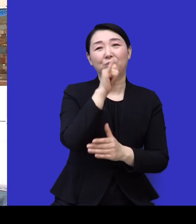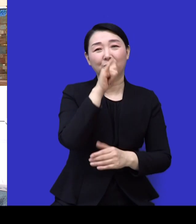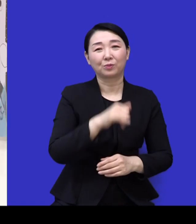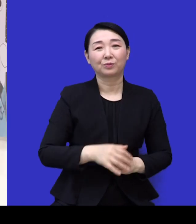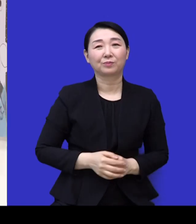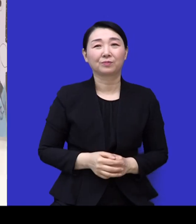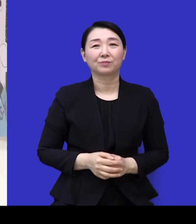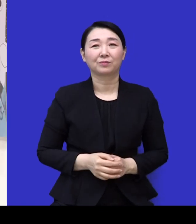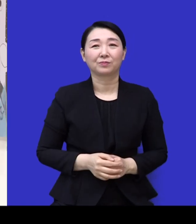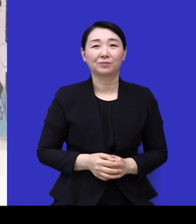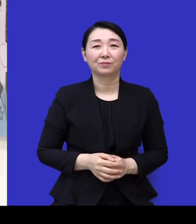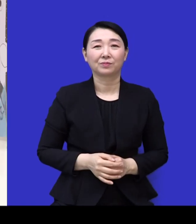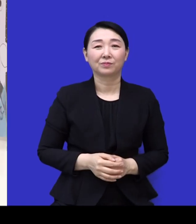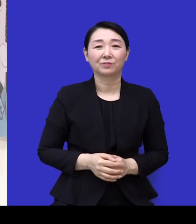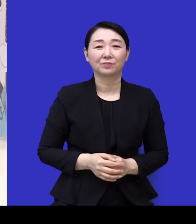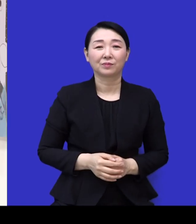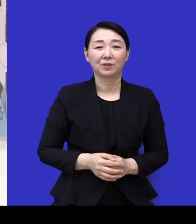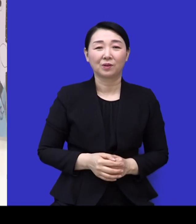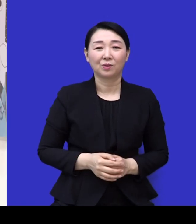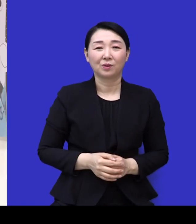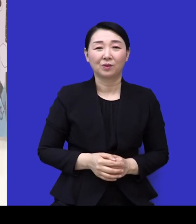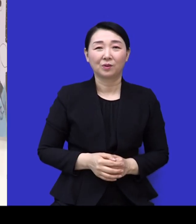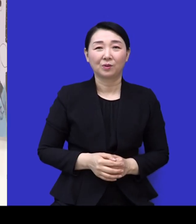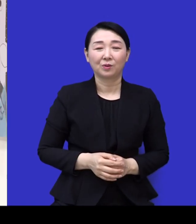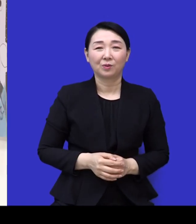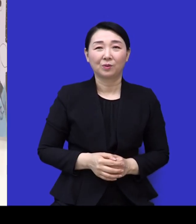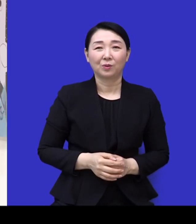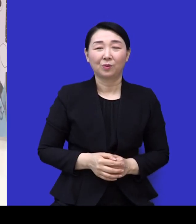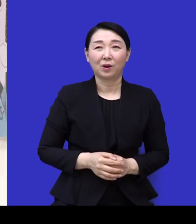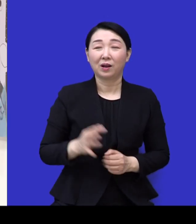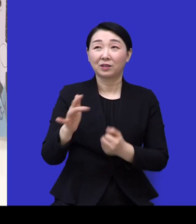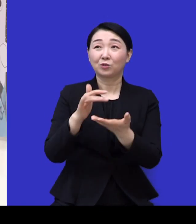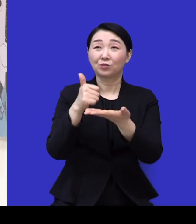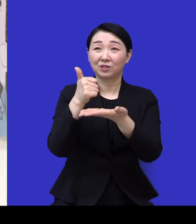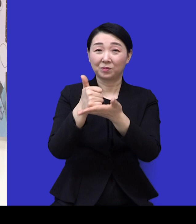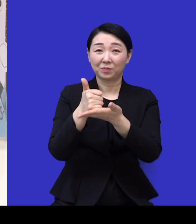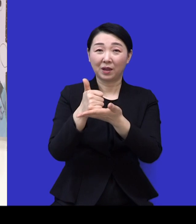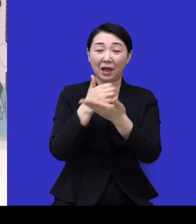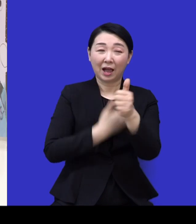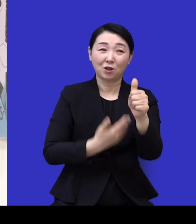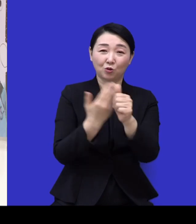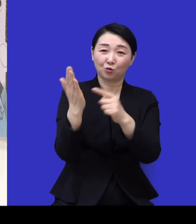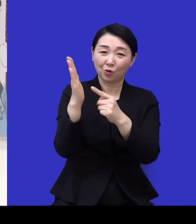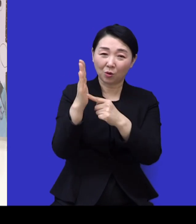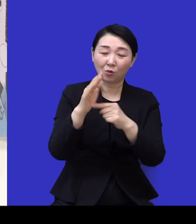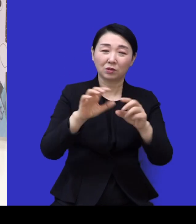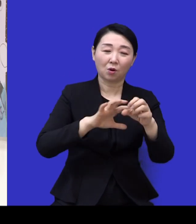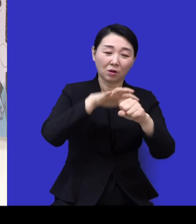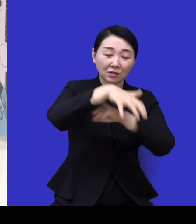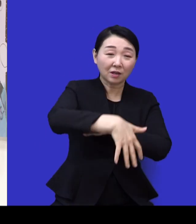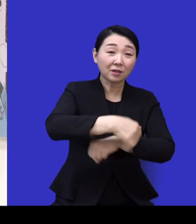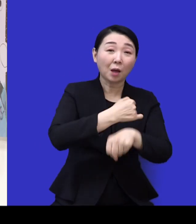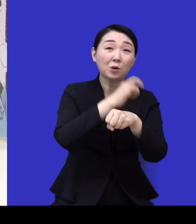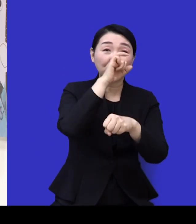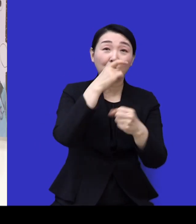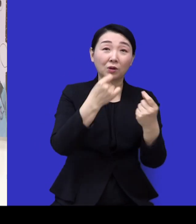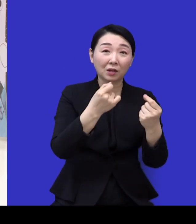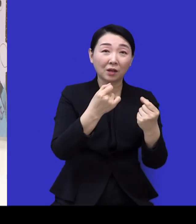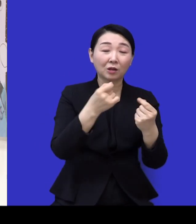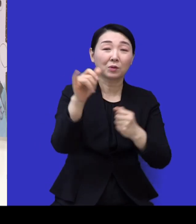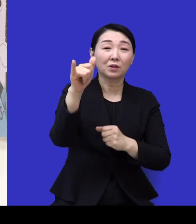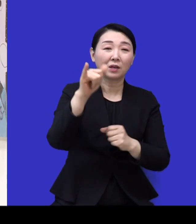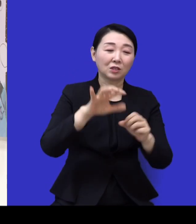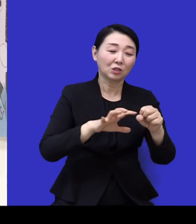그래서 야, 이런 일들을 그냥 전 세계에서 하면 어떨까? 그러면 전 세계에서 예수님을 그렇게 자주 만나지